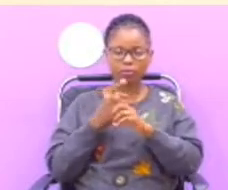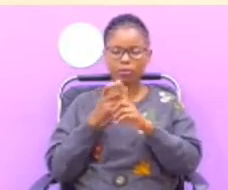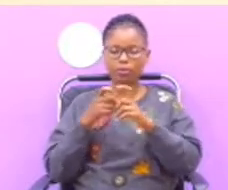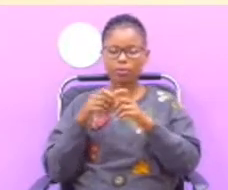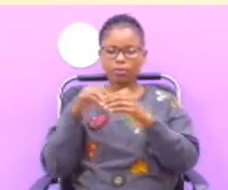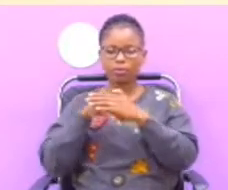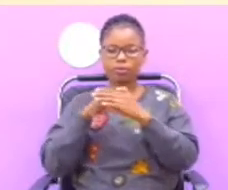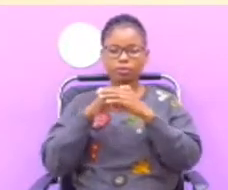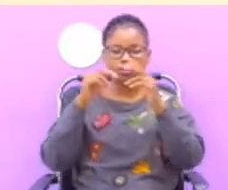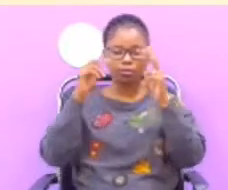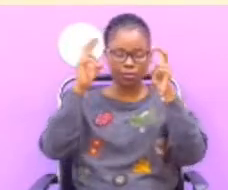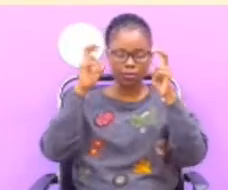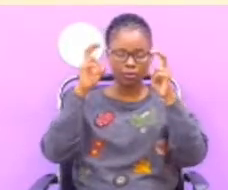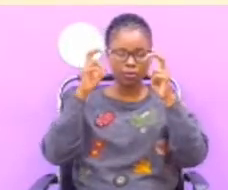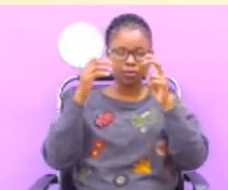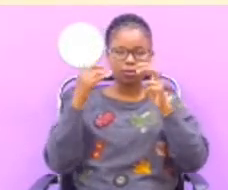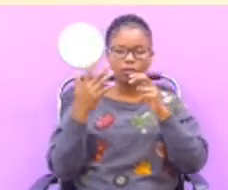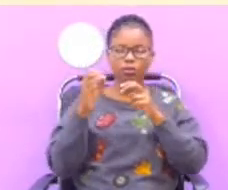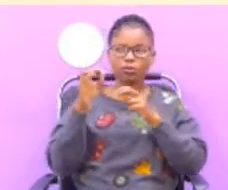no kũmarute kuo